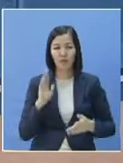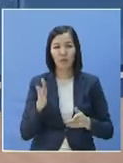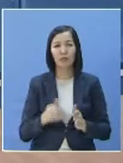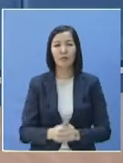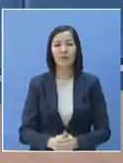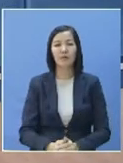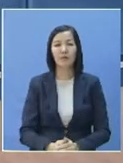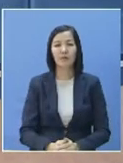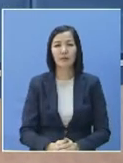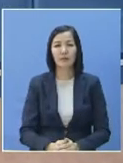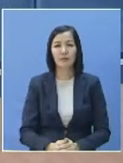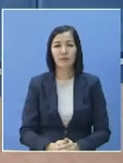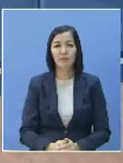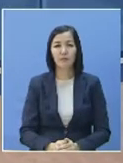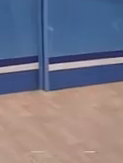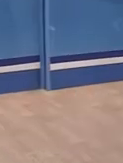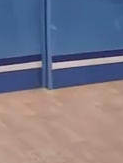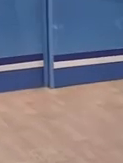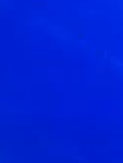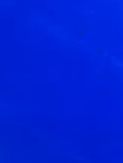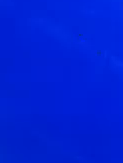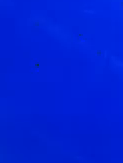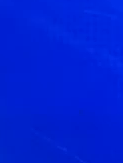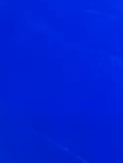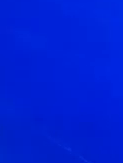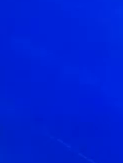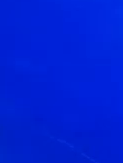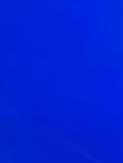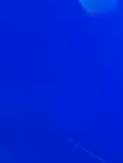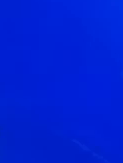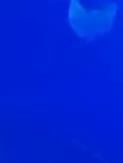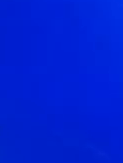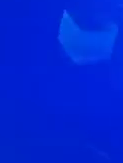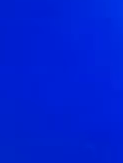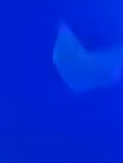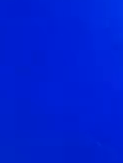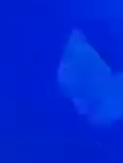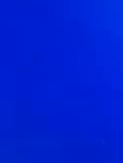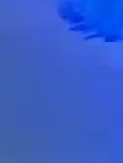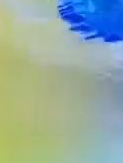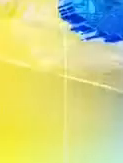ертең эфирде қауышамыз. Аман сау болыңыздар.